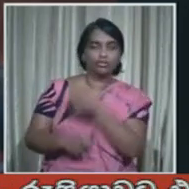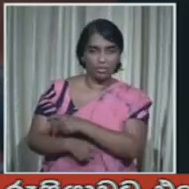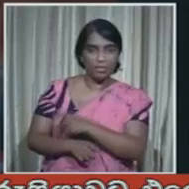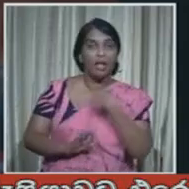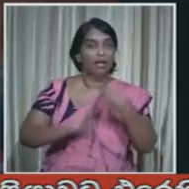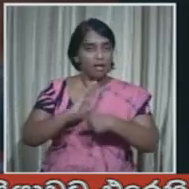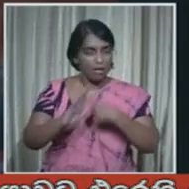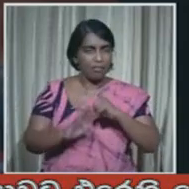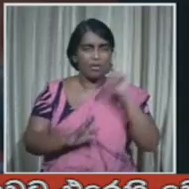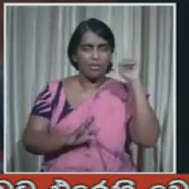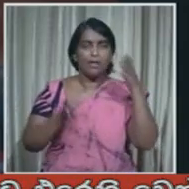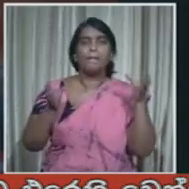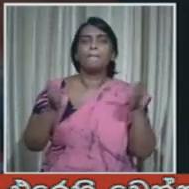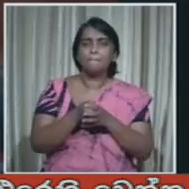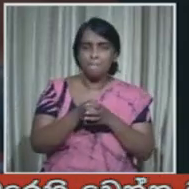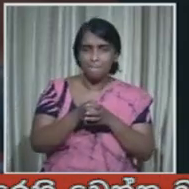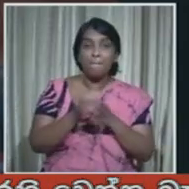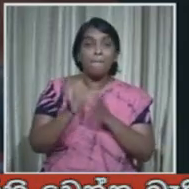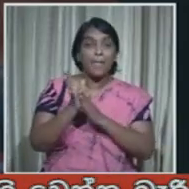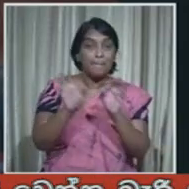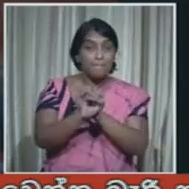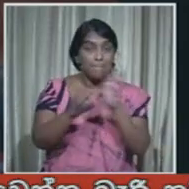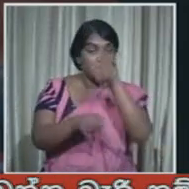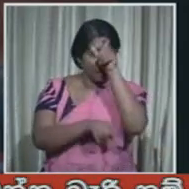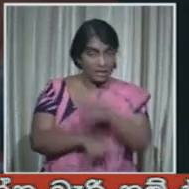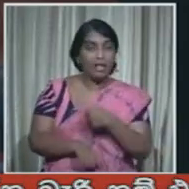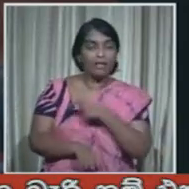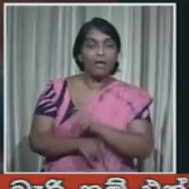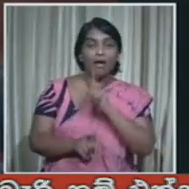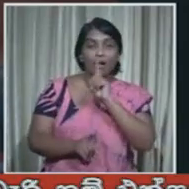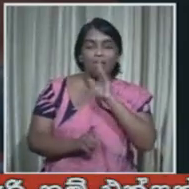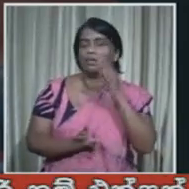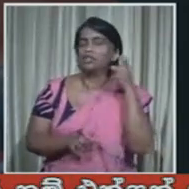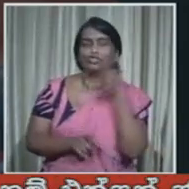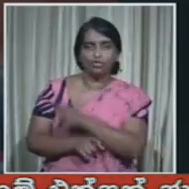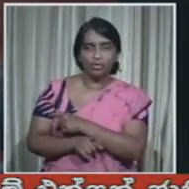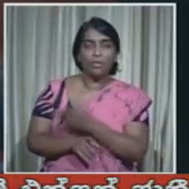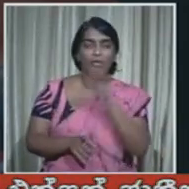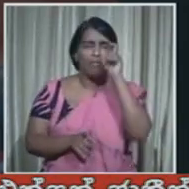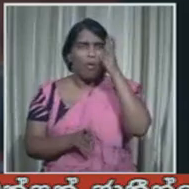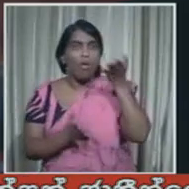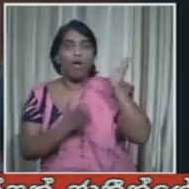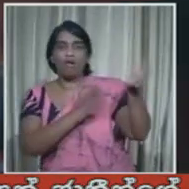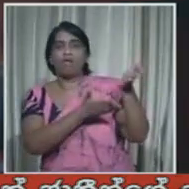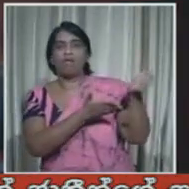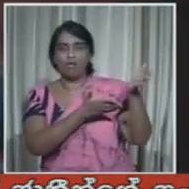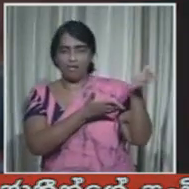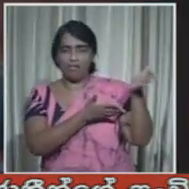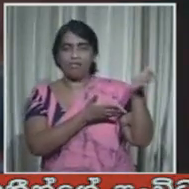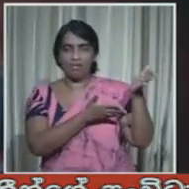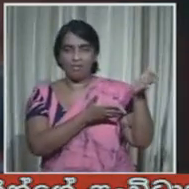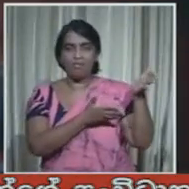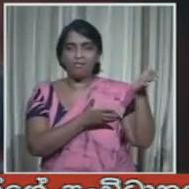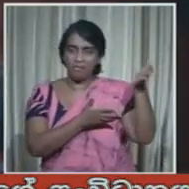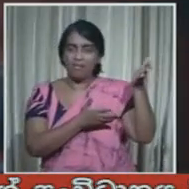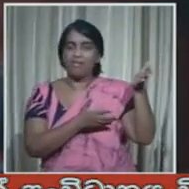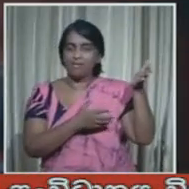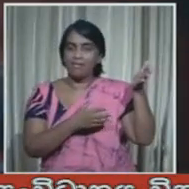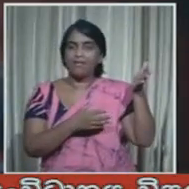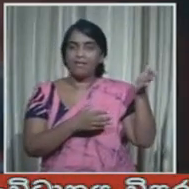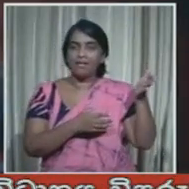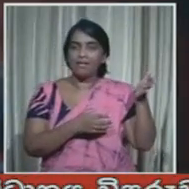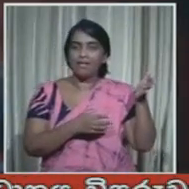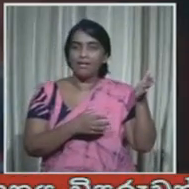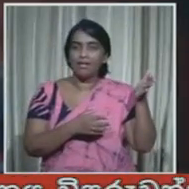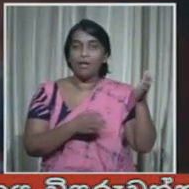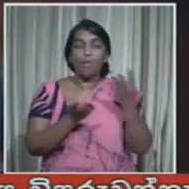ලංකාවේ පළවෙනි පක්ෂය තමයි මාධ්‍ය ප්‍රකාශකෙක් ඉන්නවා කතා කරන්න තහනම් කියලා ඕන් එයා හරි මෙන් මෙයා මෙයා තමයි මොකද්ද